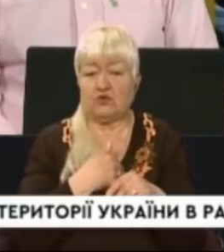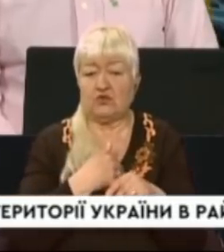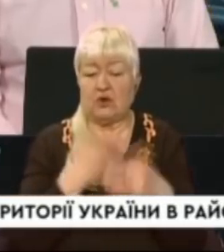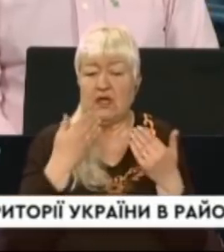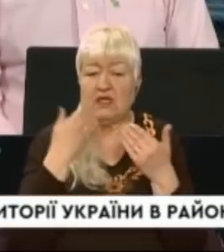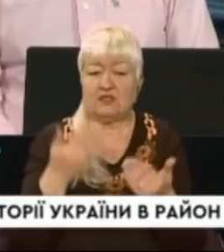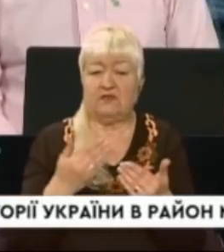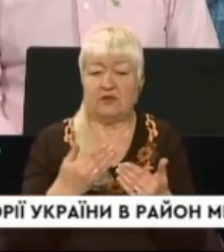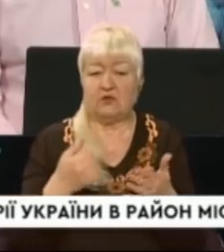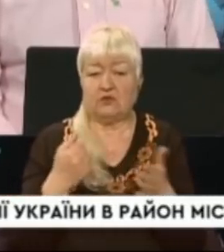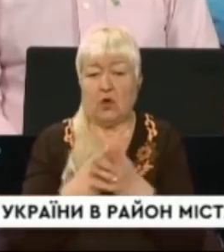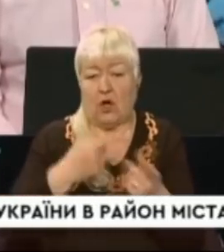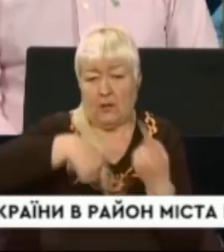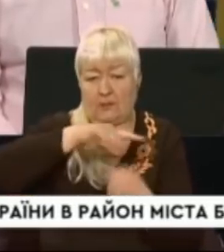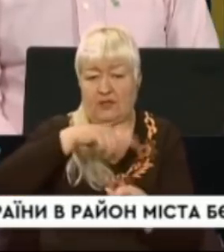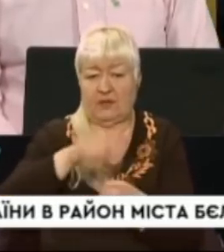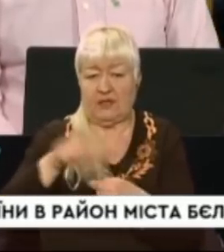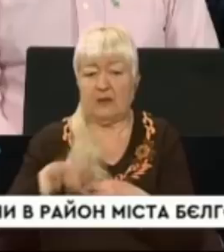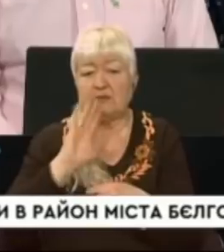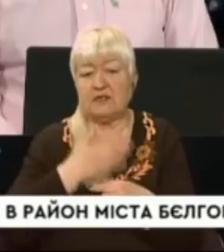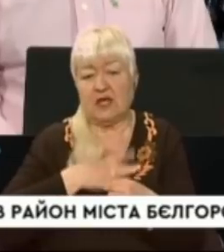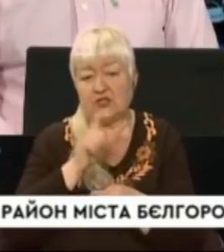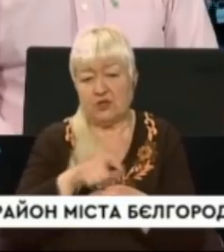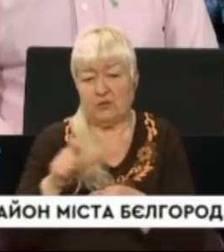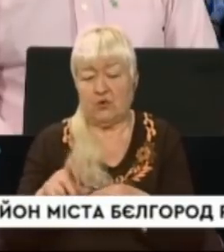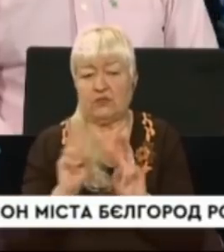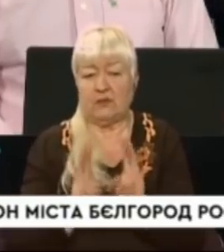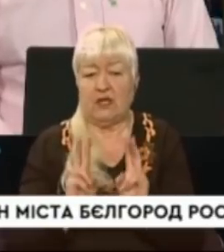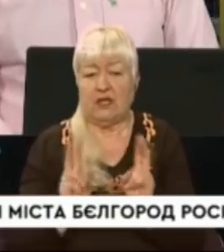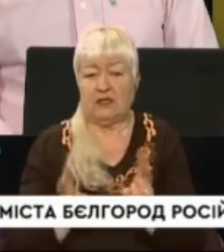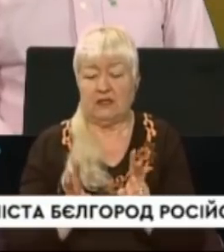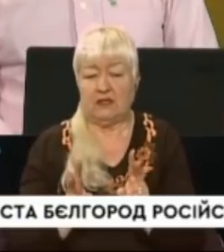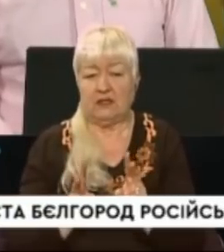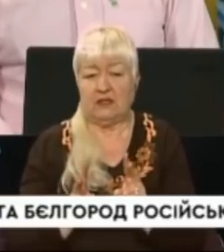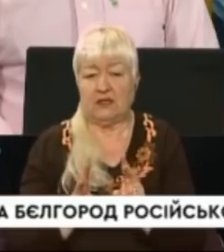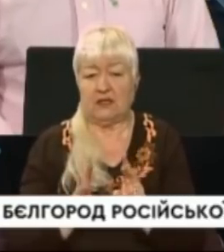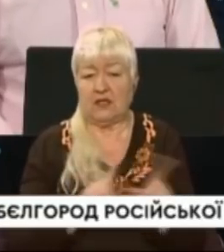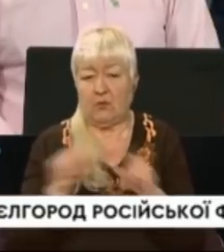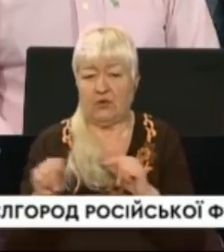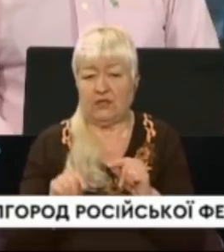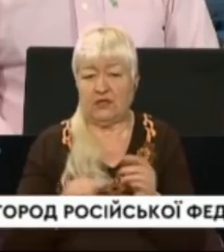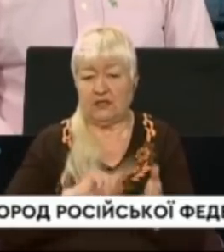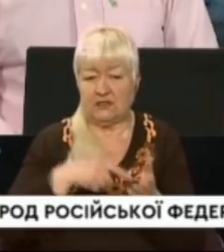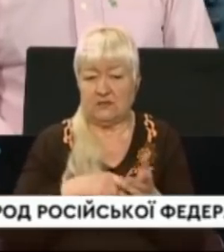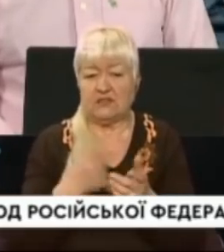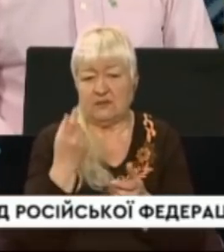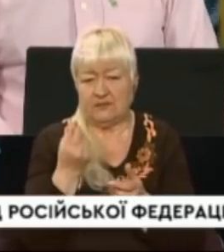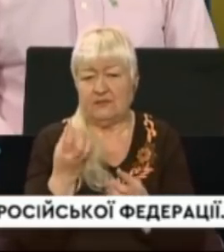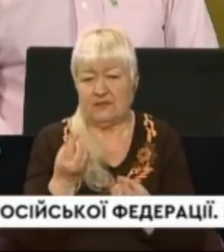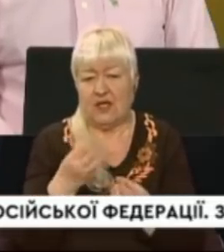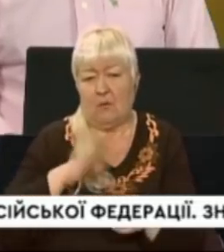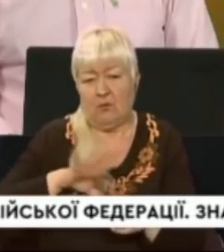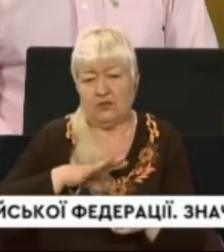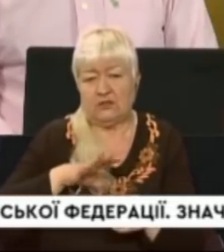к предпринимателям, к нашим людям, которые покинули город Харьков, еще набраться немного терпения, подождать, и